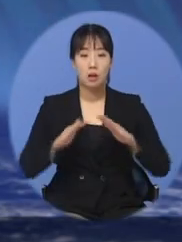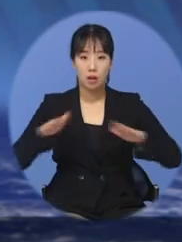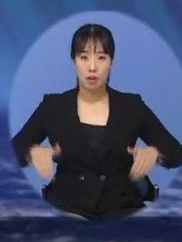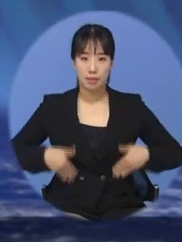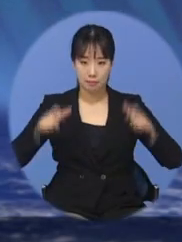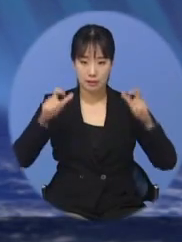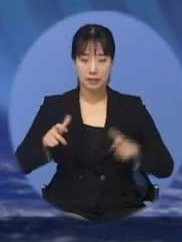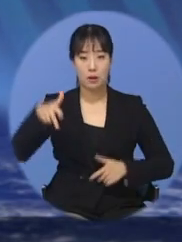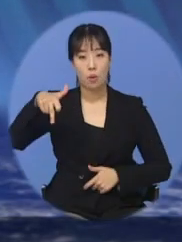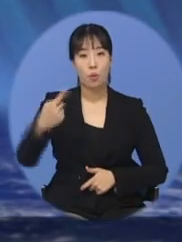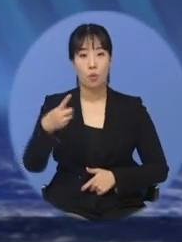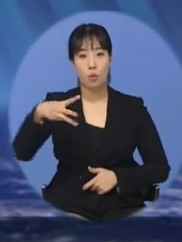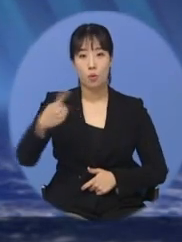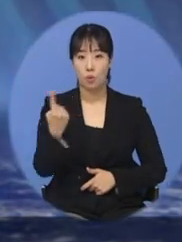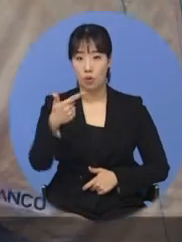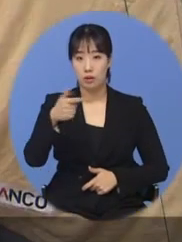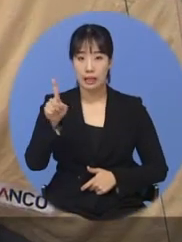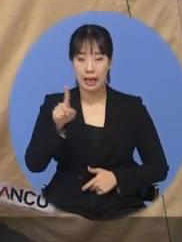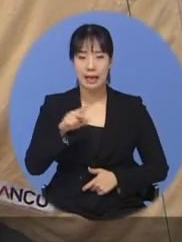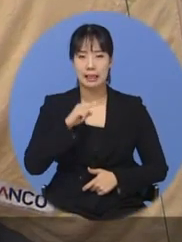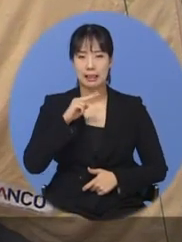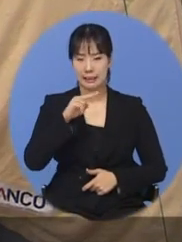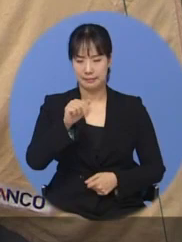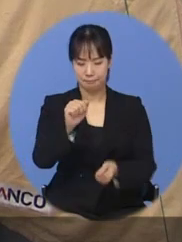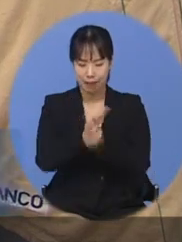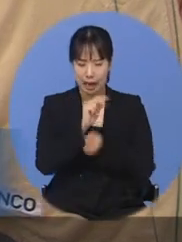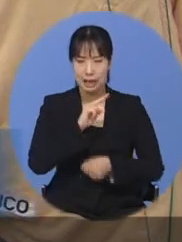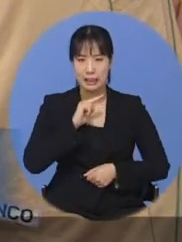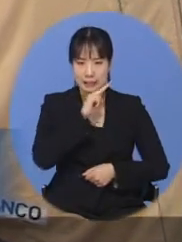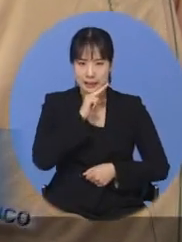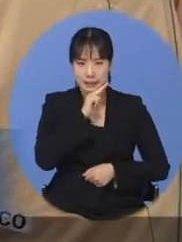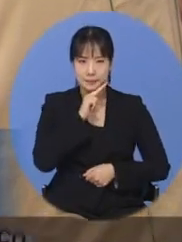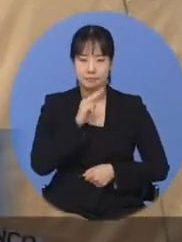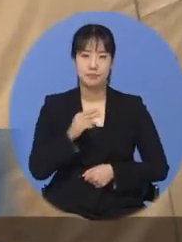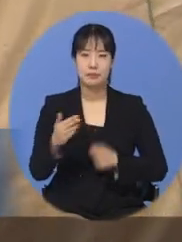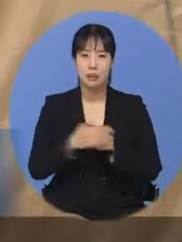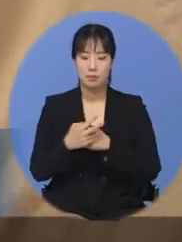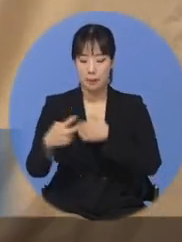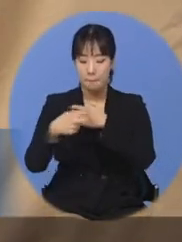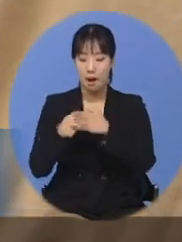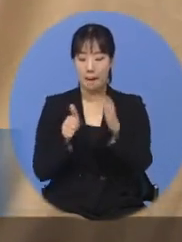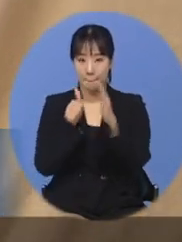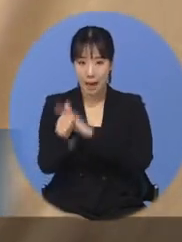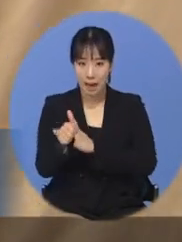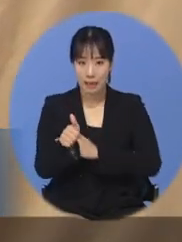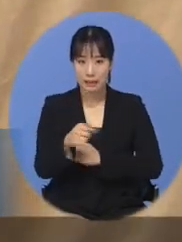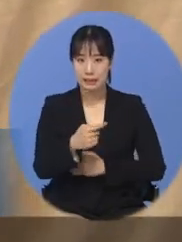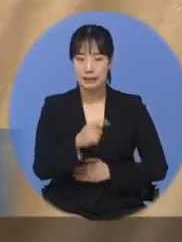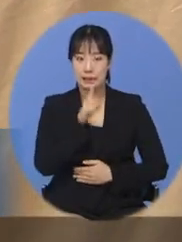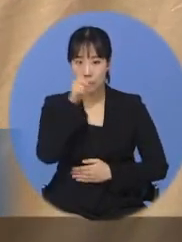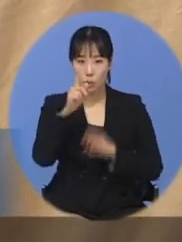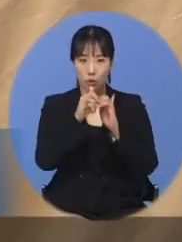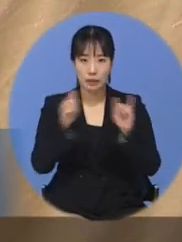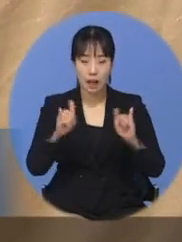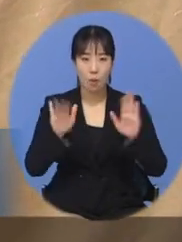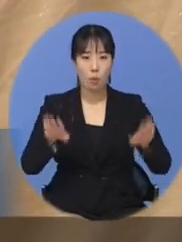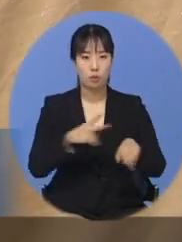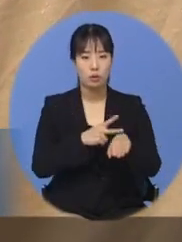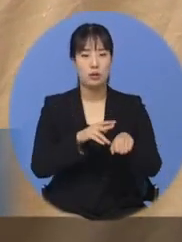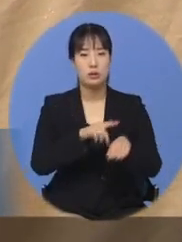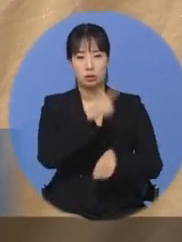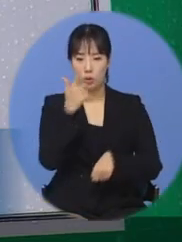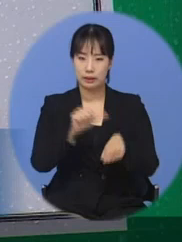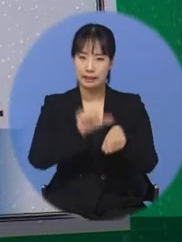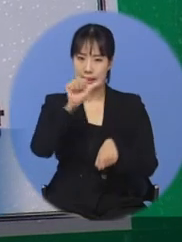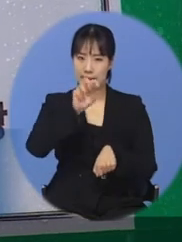전남에서 신종 코로나 바이러스 증상이 의심이 되면서 선별 진료소 등을 찾은 의심 증상의 신고자가 오늘 오후 5시